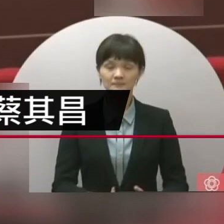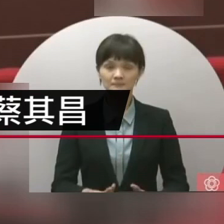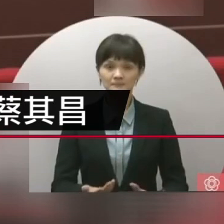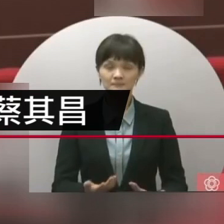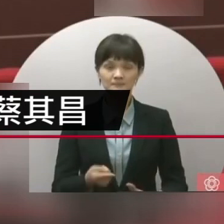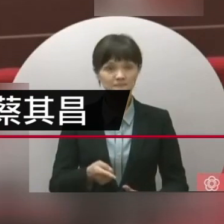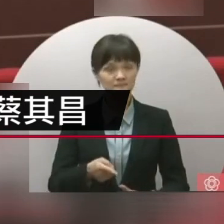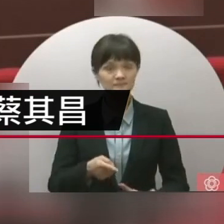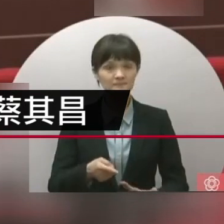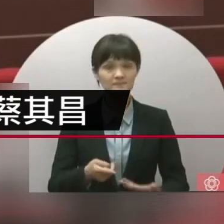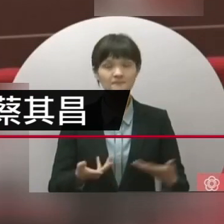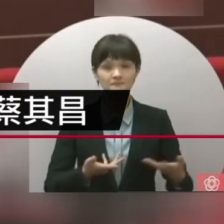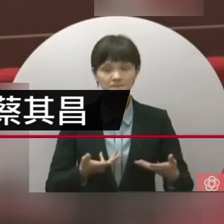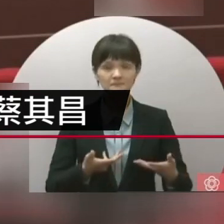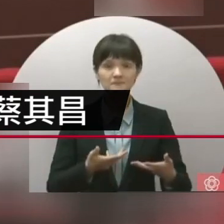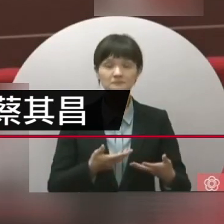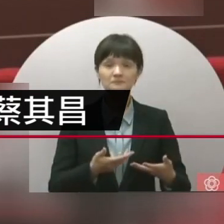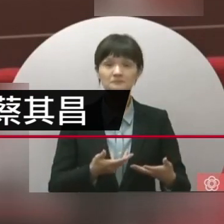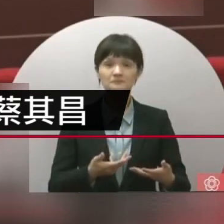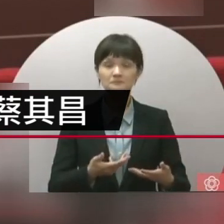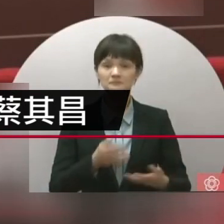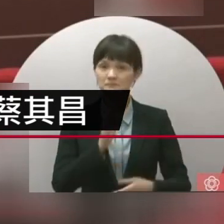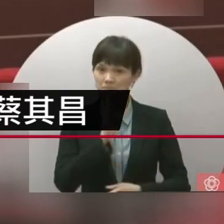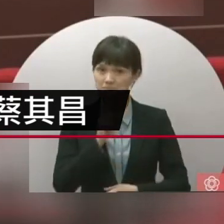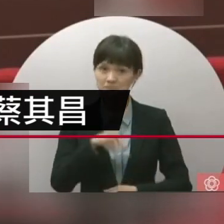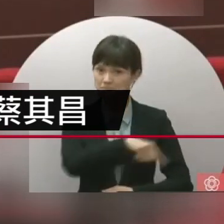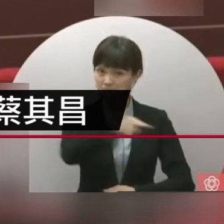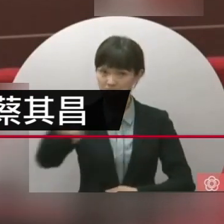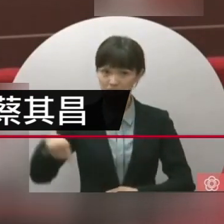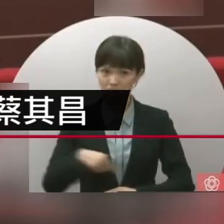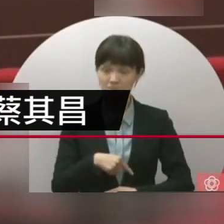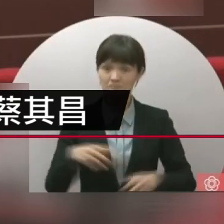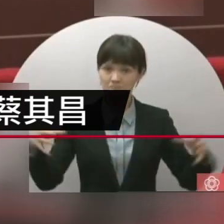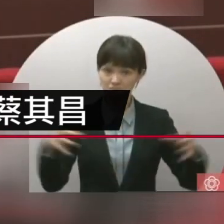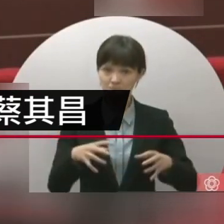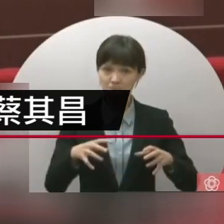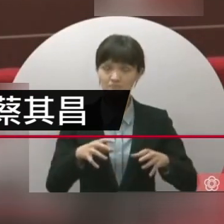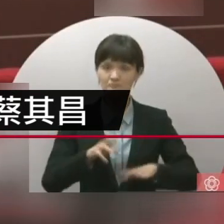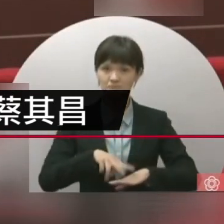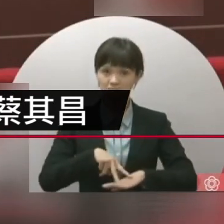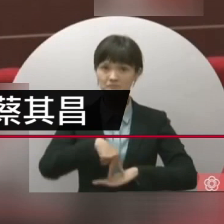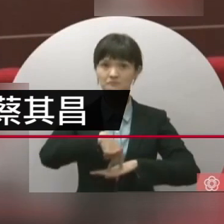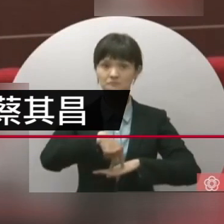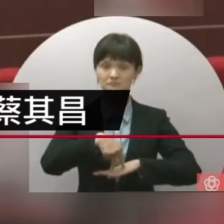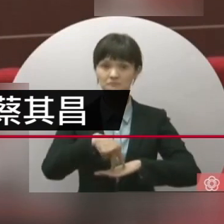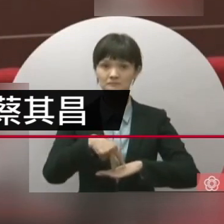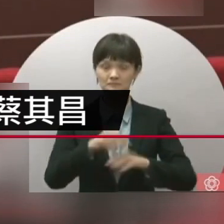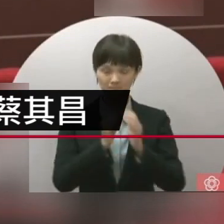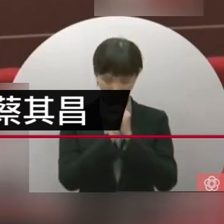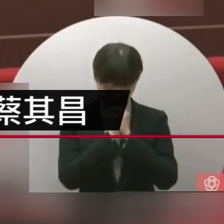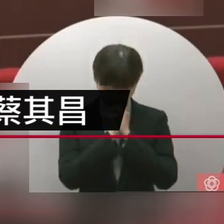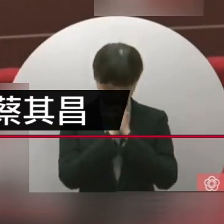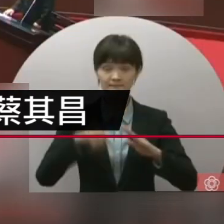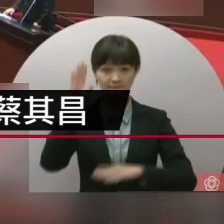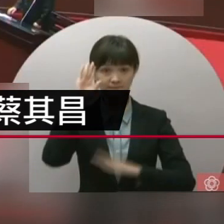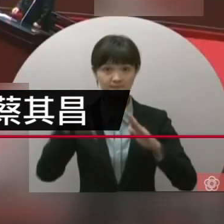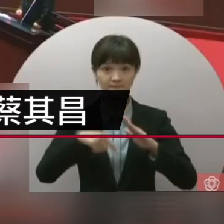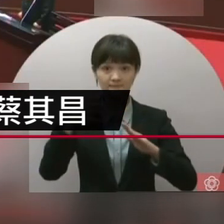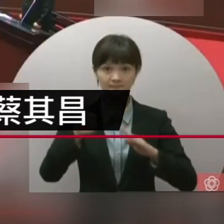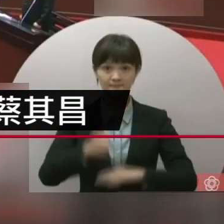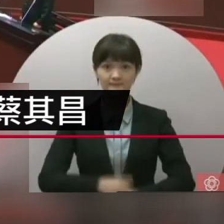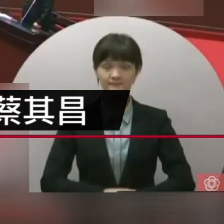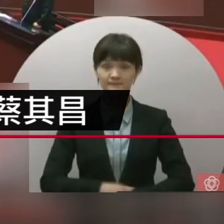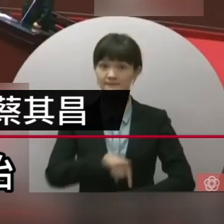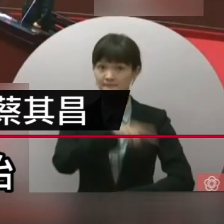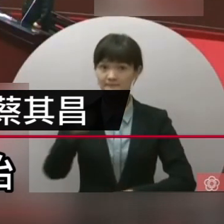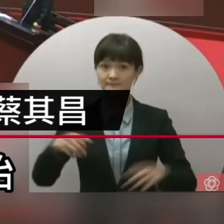失事的还有失踪的，我们是不是全体起立？我们默祷一分钟，默祷默哀一分钟，可以吗？ 不会，官员，我们